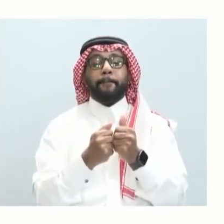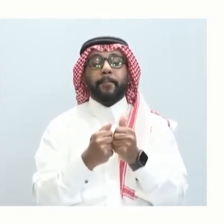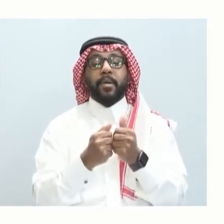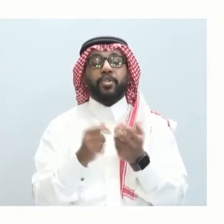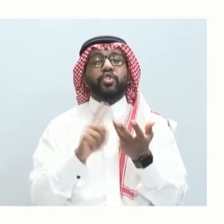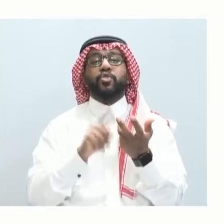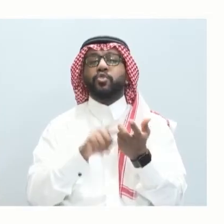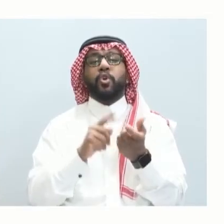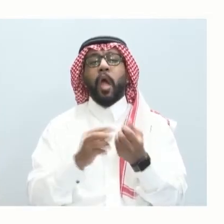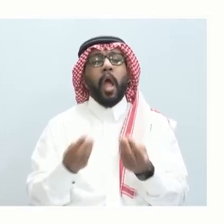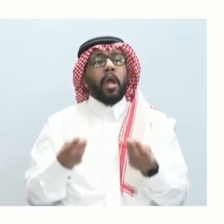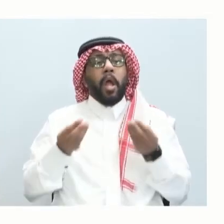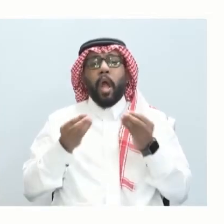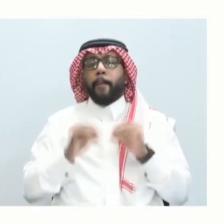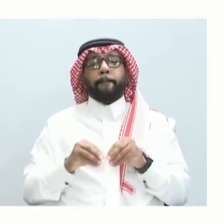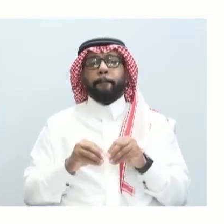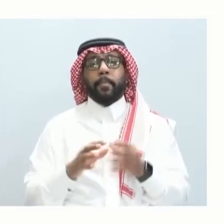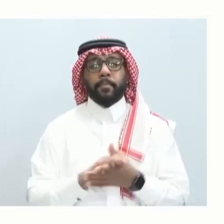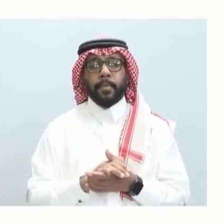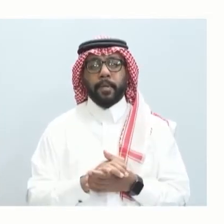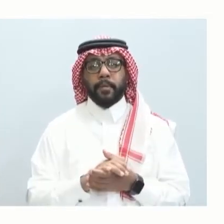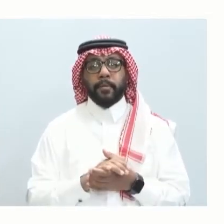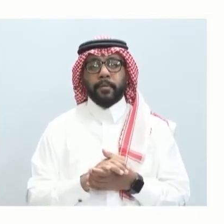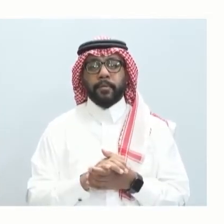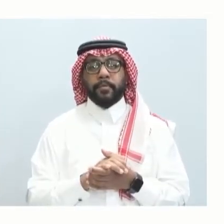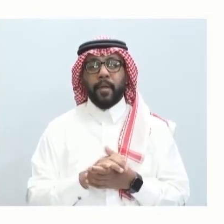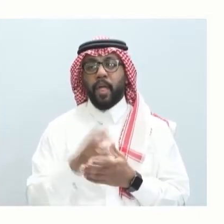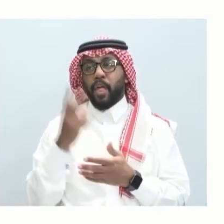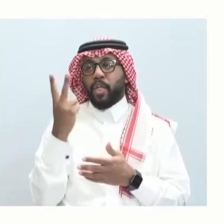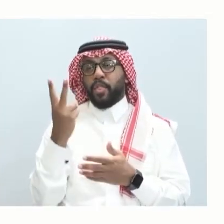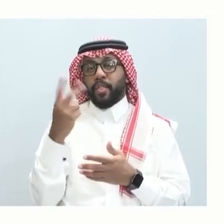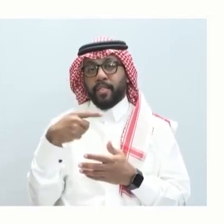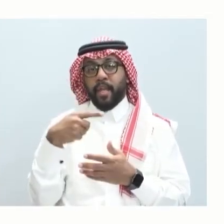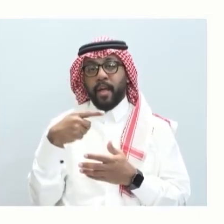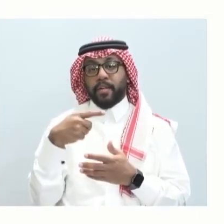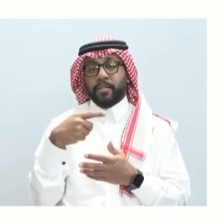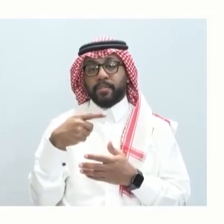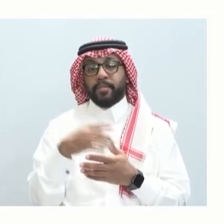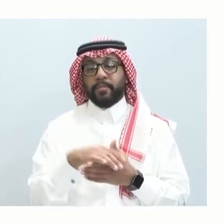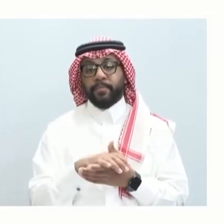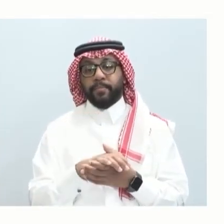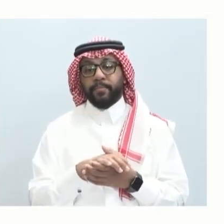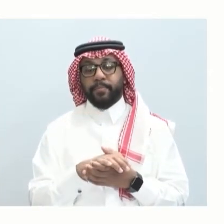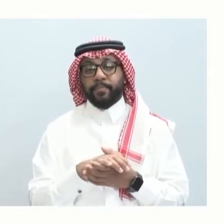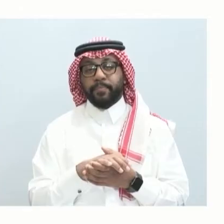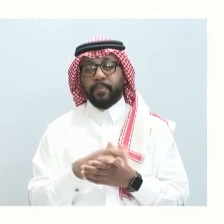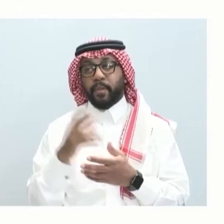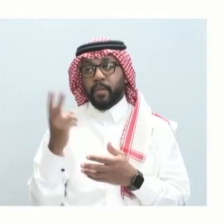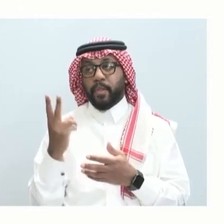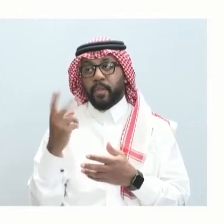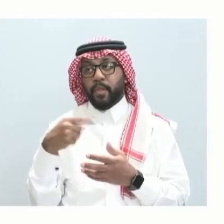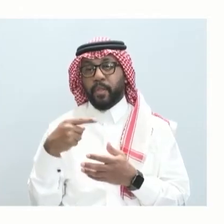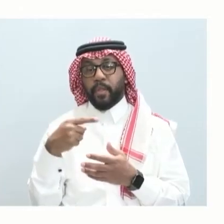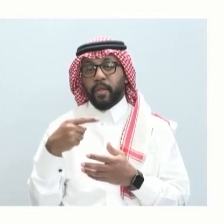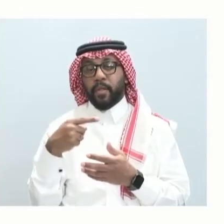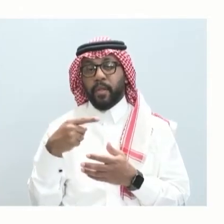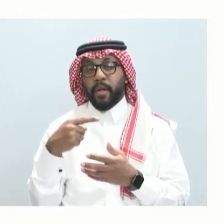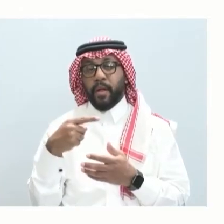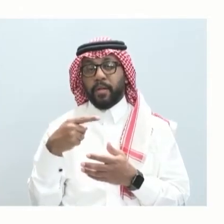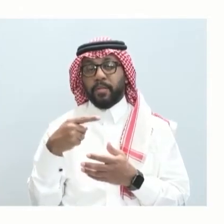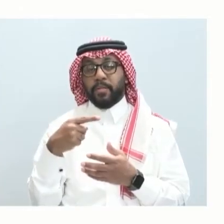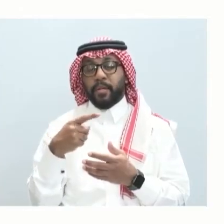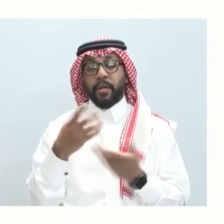يسال كم ثمره اصبحت عند السنجاب اذا يريد ان يعرف كم عدد الثمر الذي